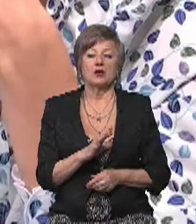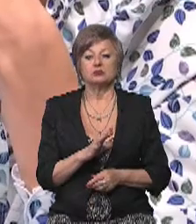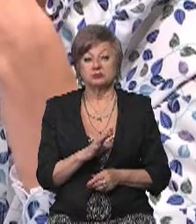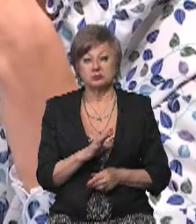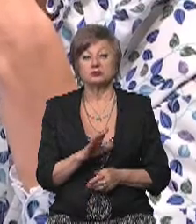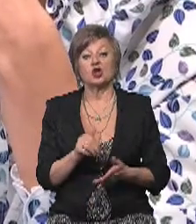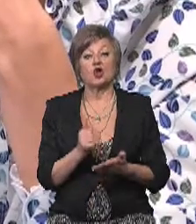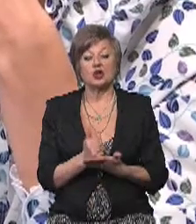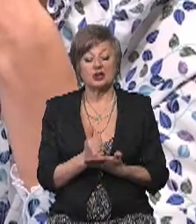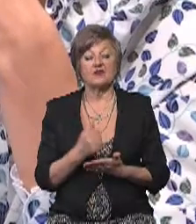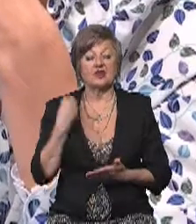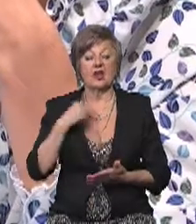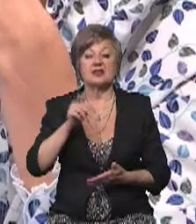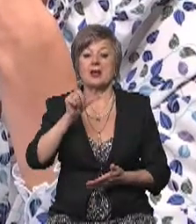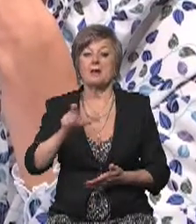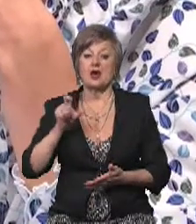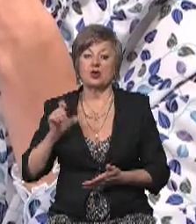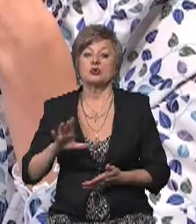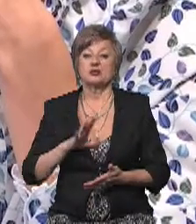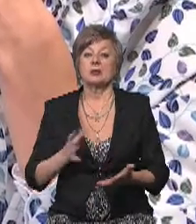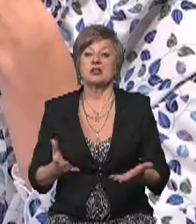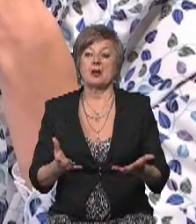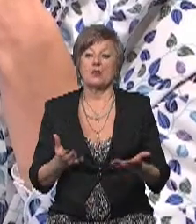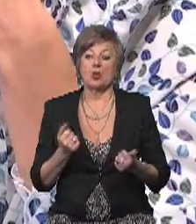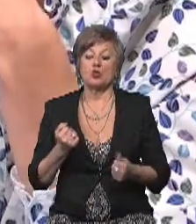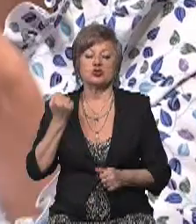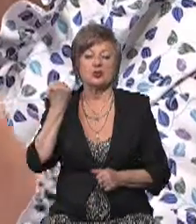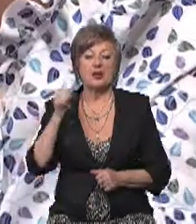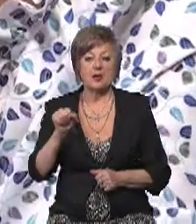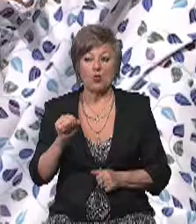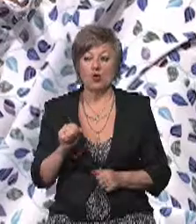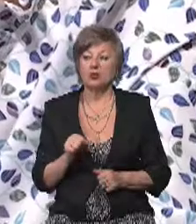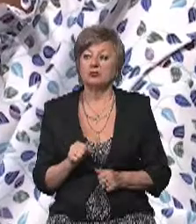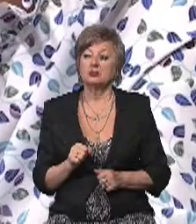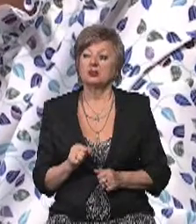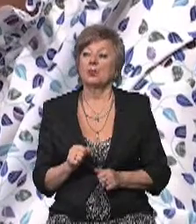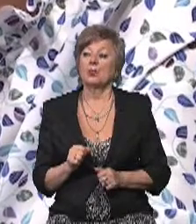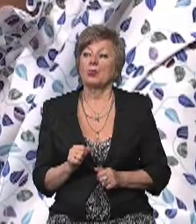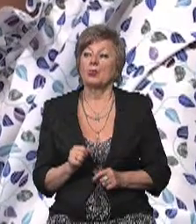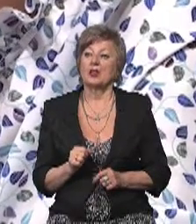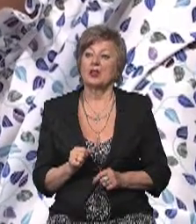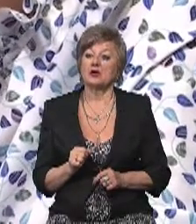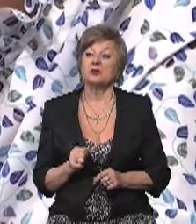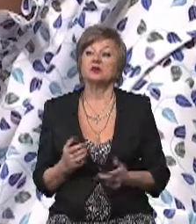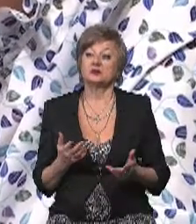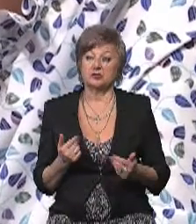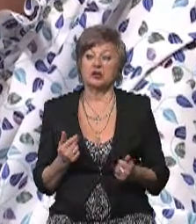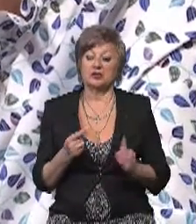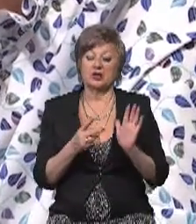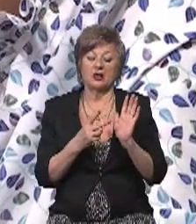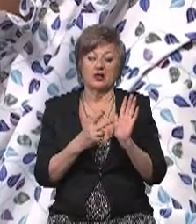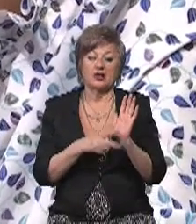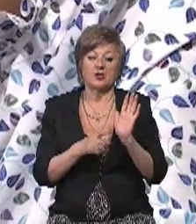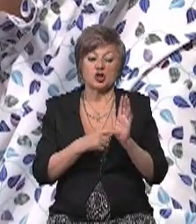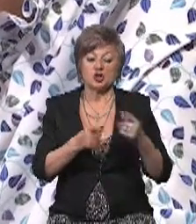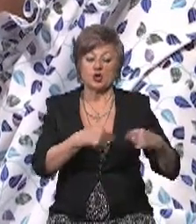мною, а головне запорожцями, була отримана перемога. Він теж кандидував за 76-й виборчий округ. Так, він в 76-му окрузі